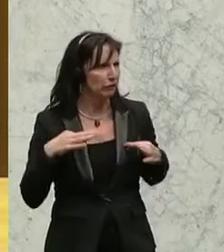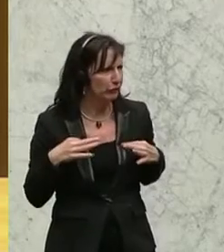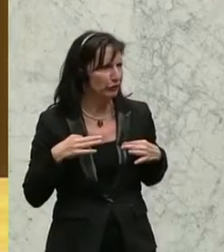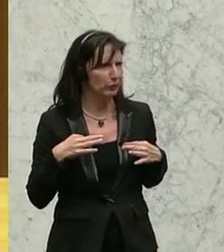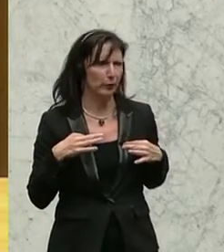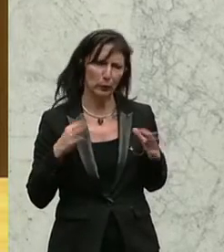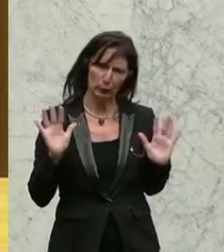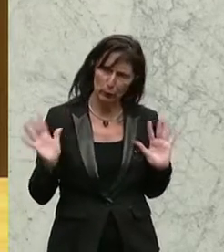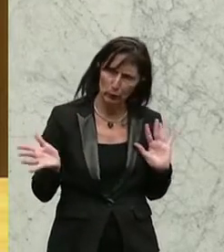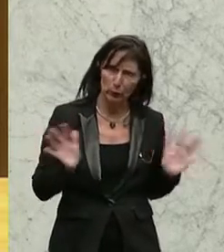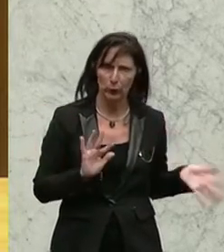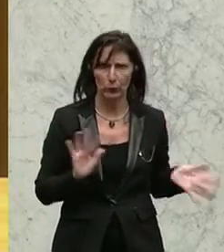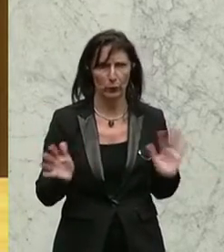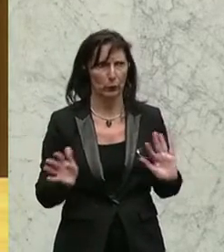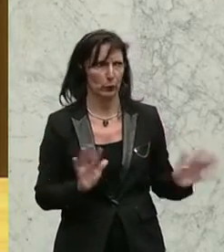etwas hinterfragenswert.